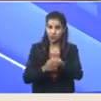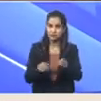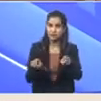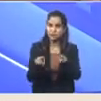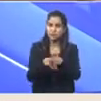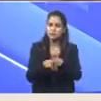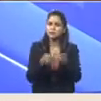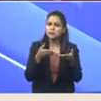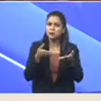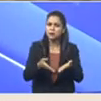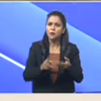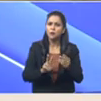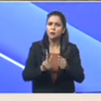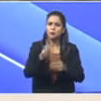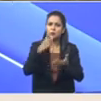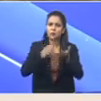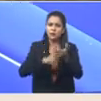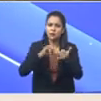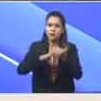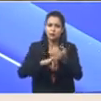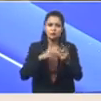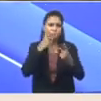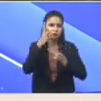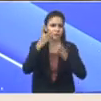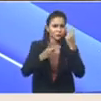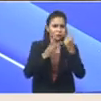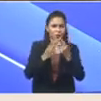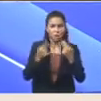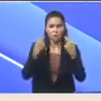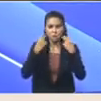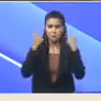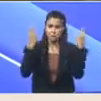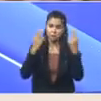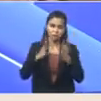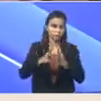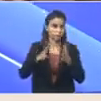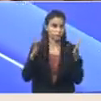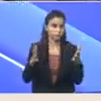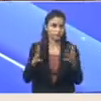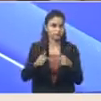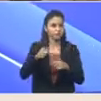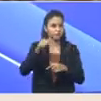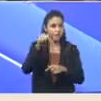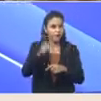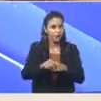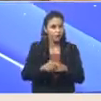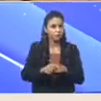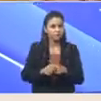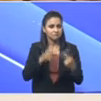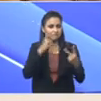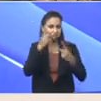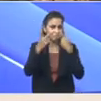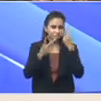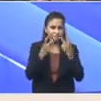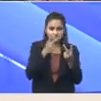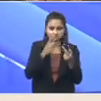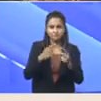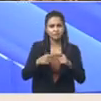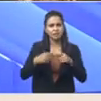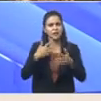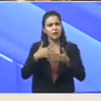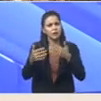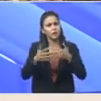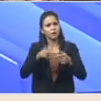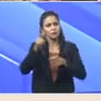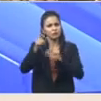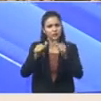दिनों वीआर टूरिज्म बहुत फेमस हो रहा है। आप वर्चुअल टूर के माध्यम से अजंता